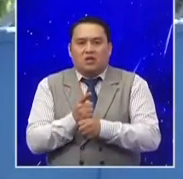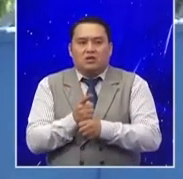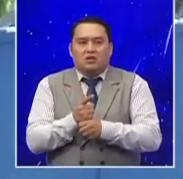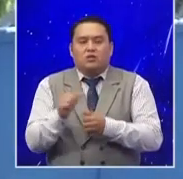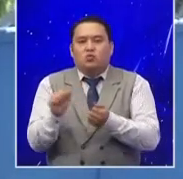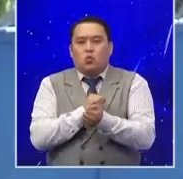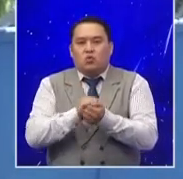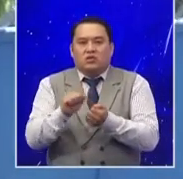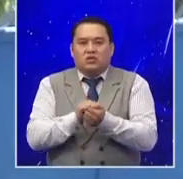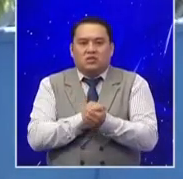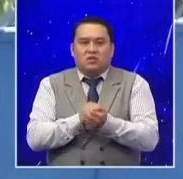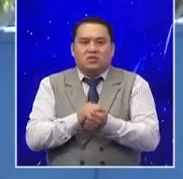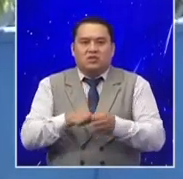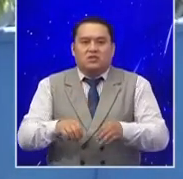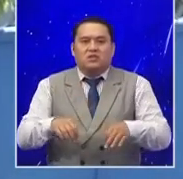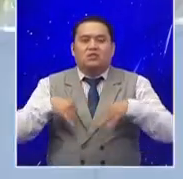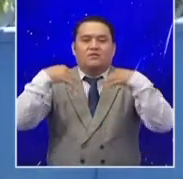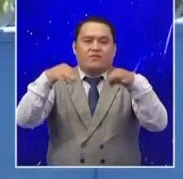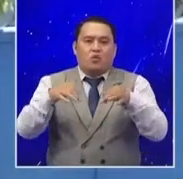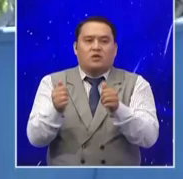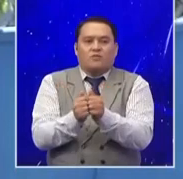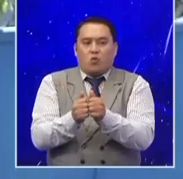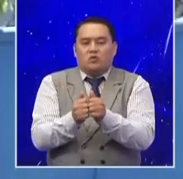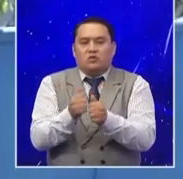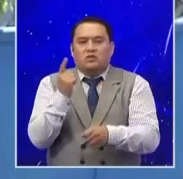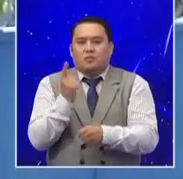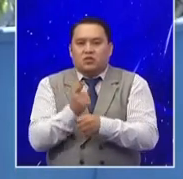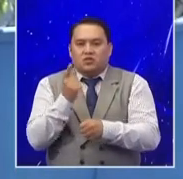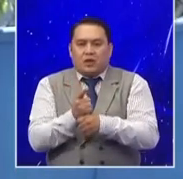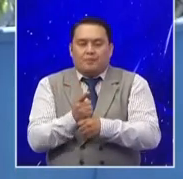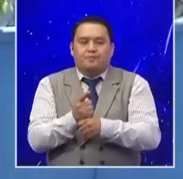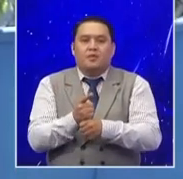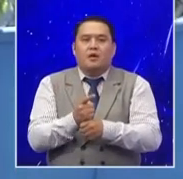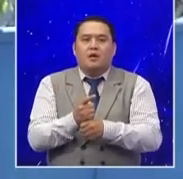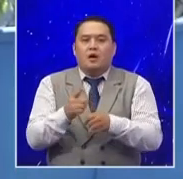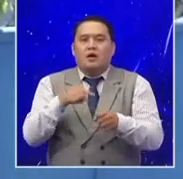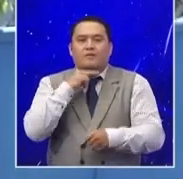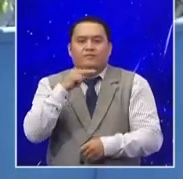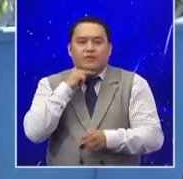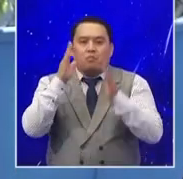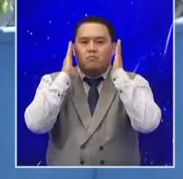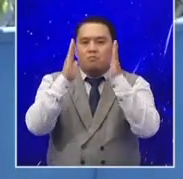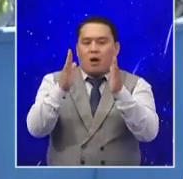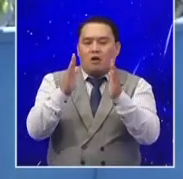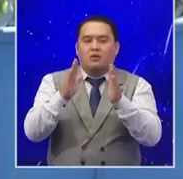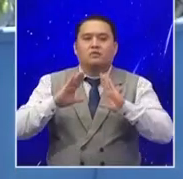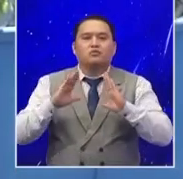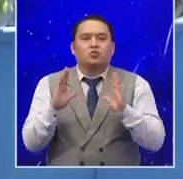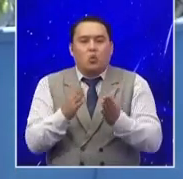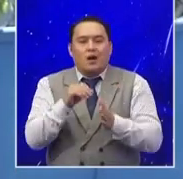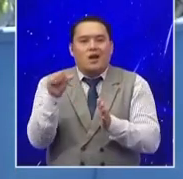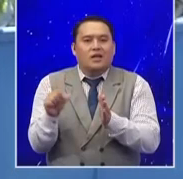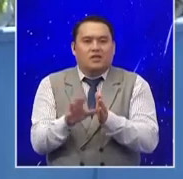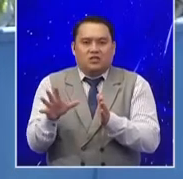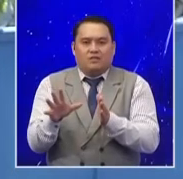сушить дрова, вещи над печкой, возле печки. Также необходимо уделить внимание особое по состоянию